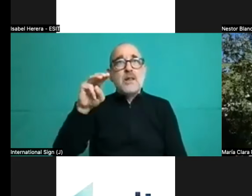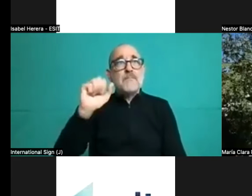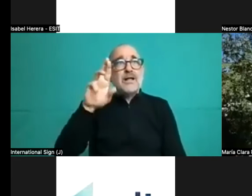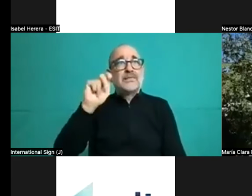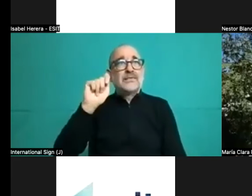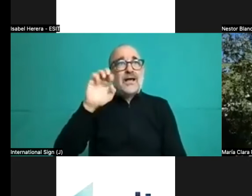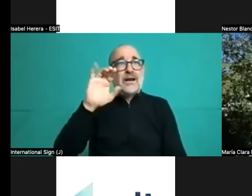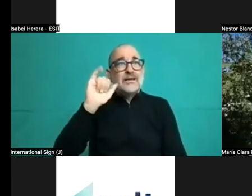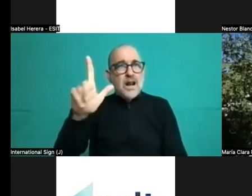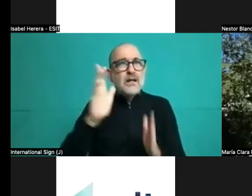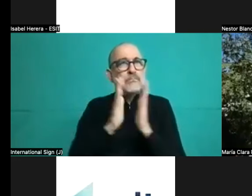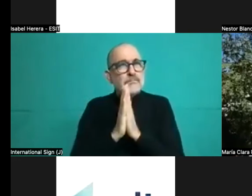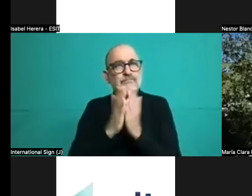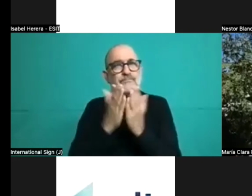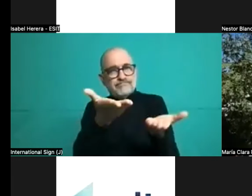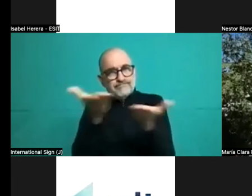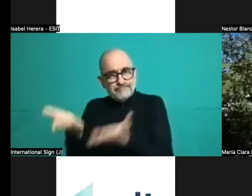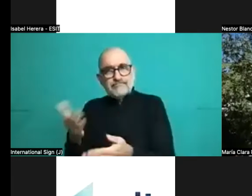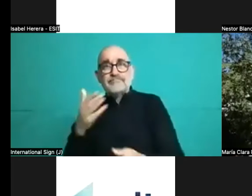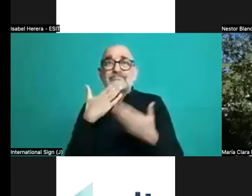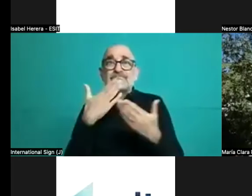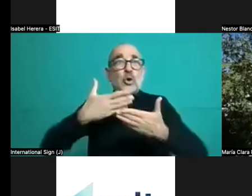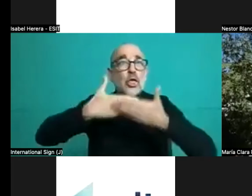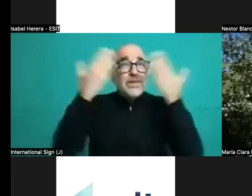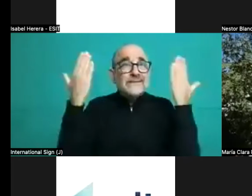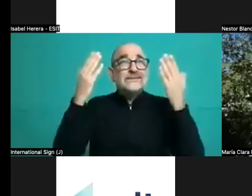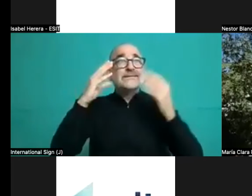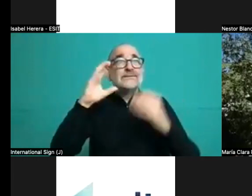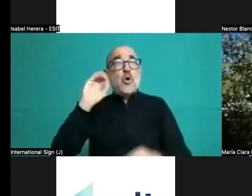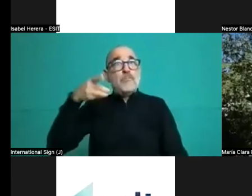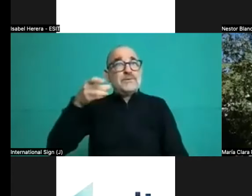Merci beaucoup à l'OPS.